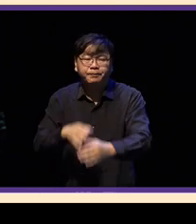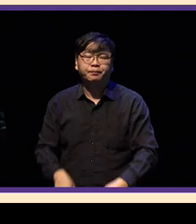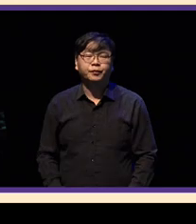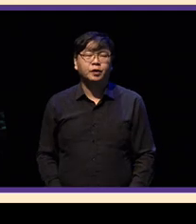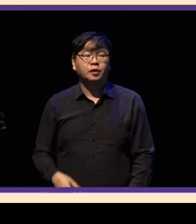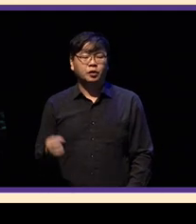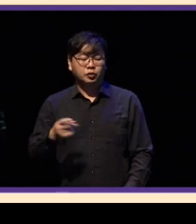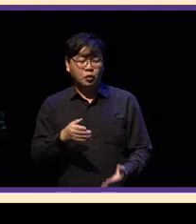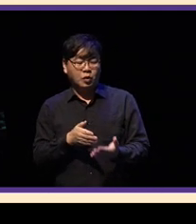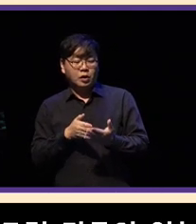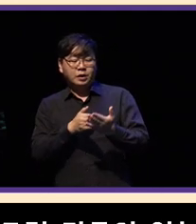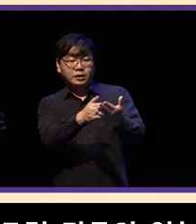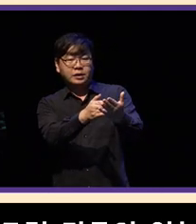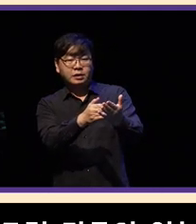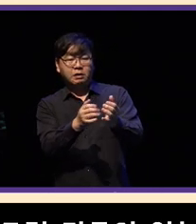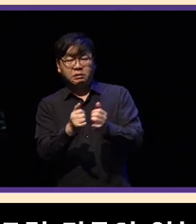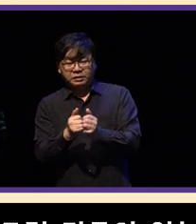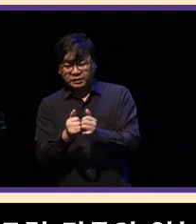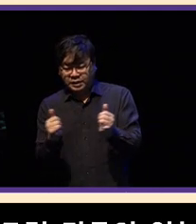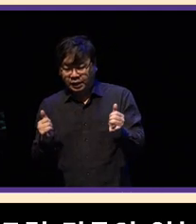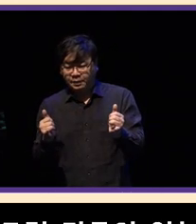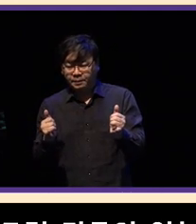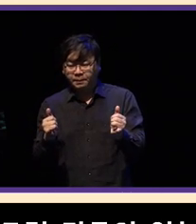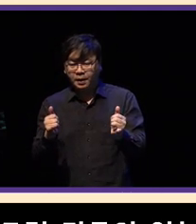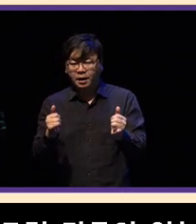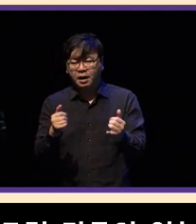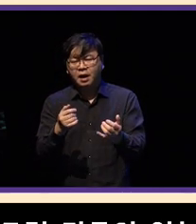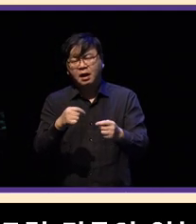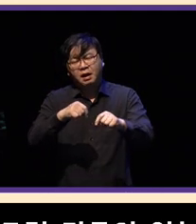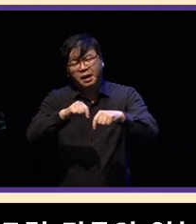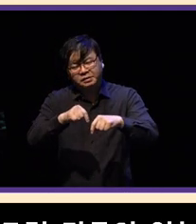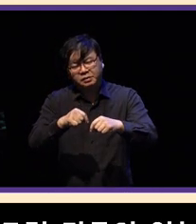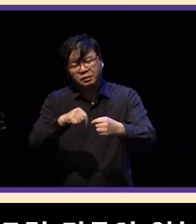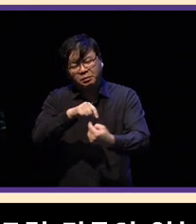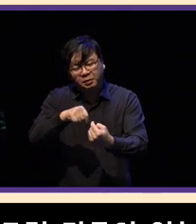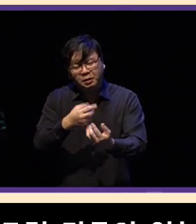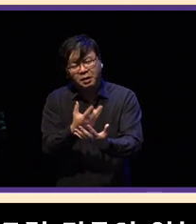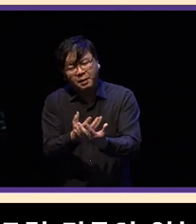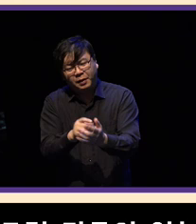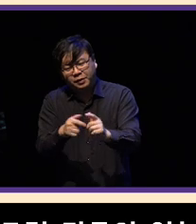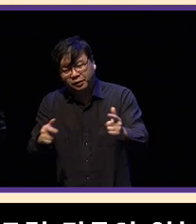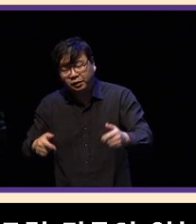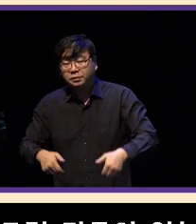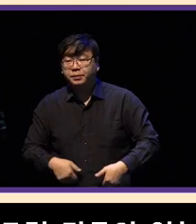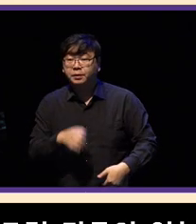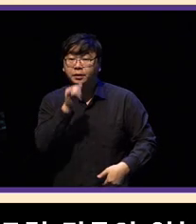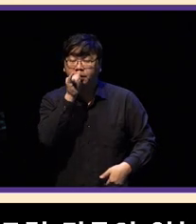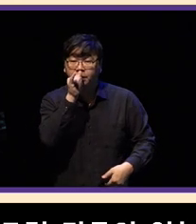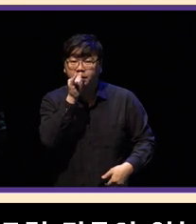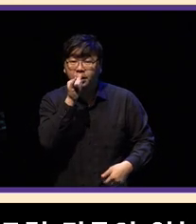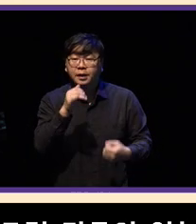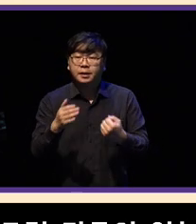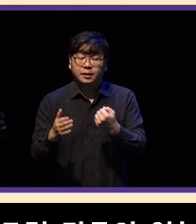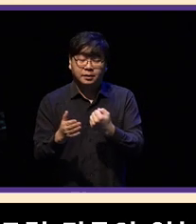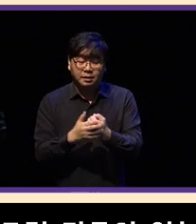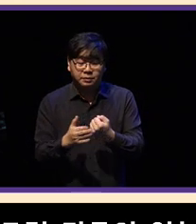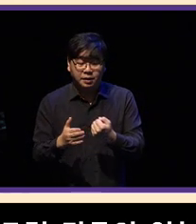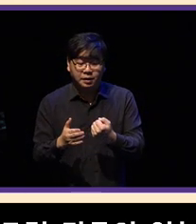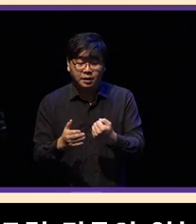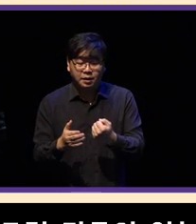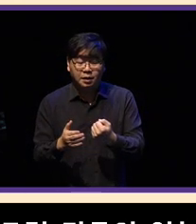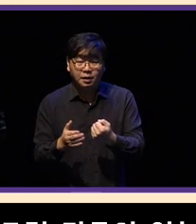신청자가 굉장히 복잡한 행정 과정을 반드시 해야 되는 게 있습니다. 그래서 뭐 어쨌든 뭐 사전